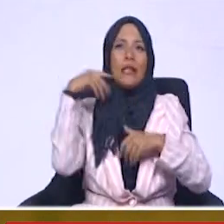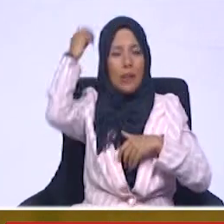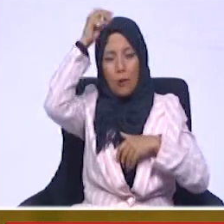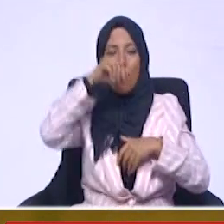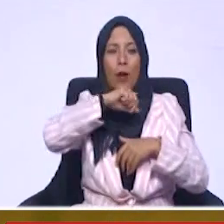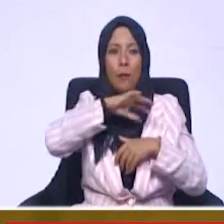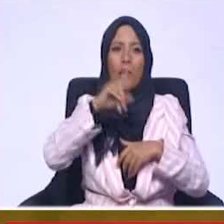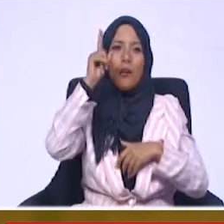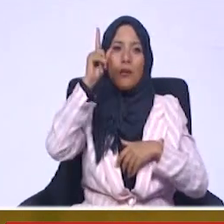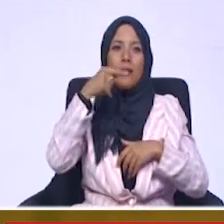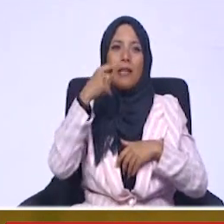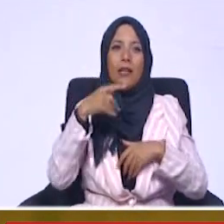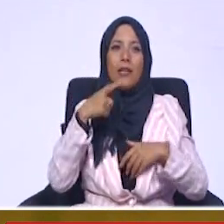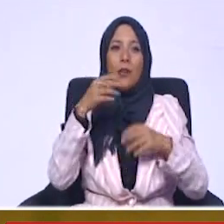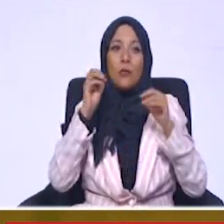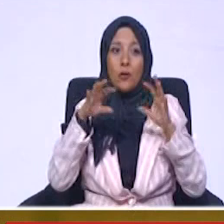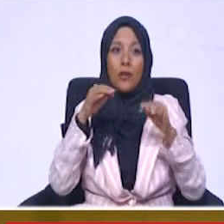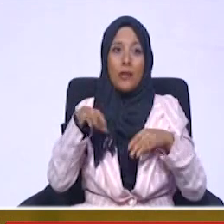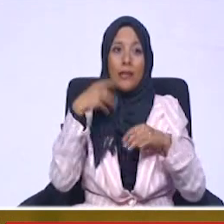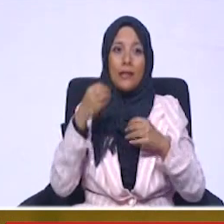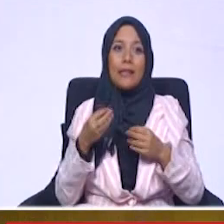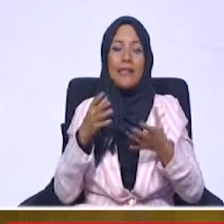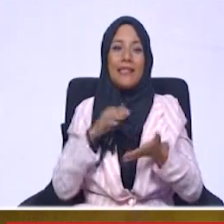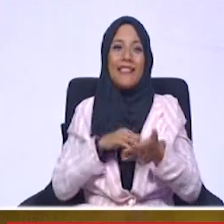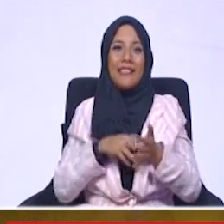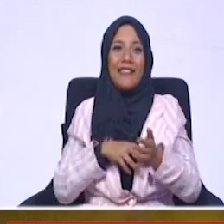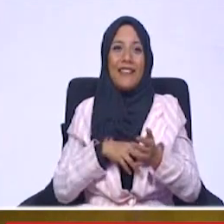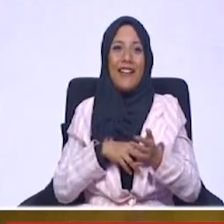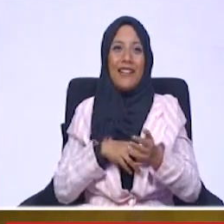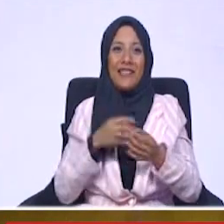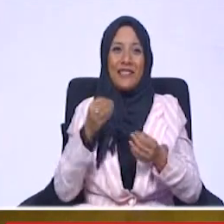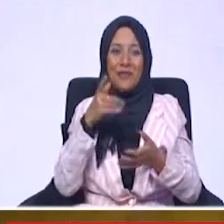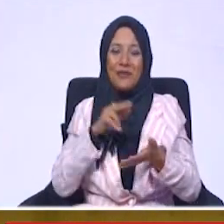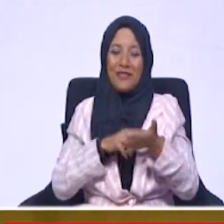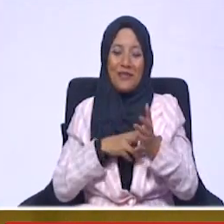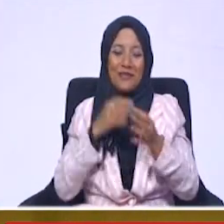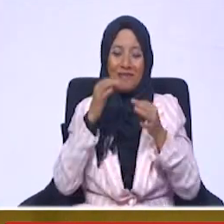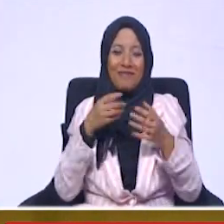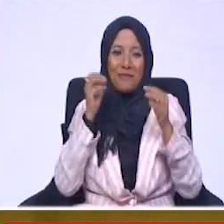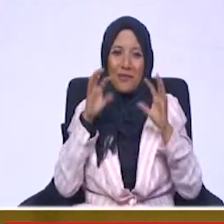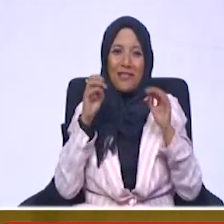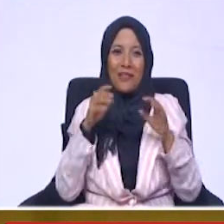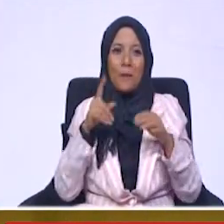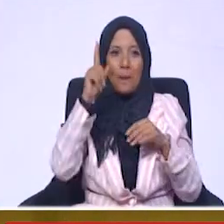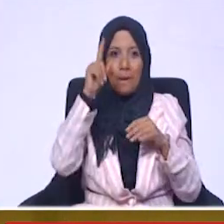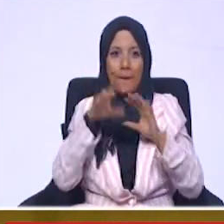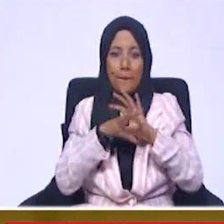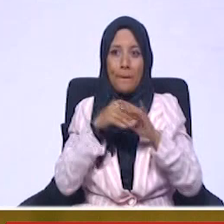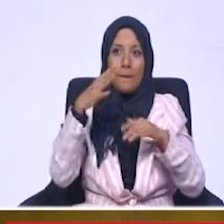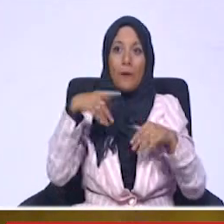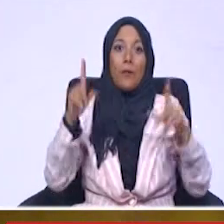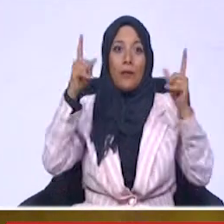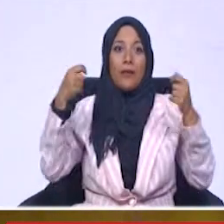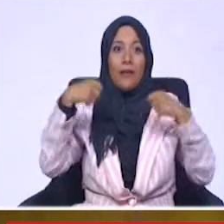وسلم فصلوا عليه وسلموا تسليما اللهم صل وسلم وهذا فضل الله يؤتيه من يشاء والله ذو الفضل